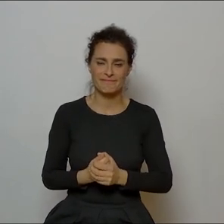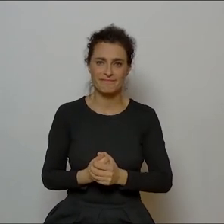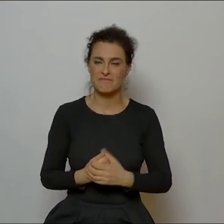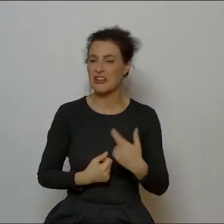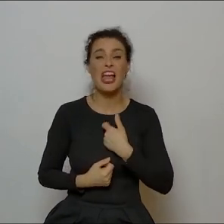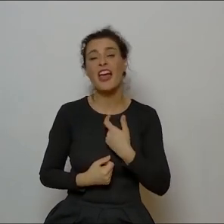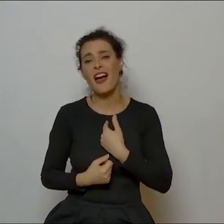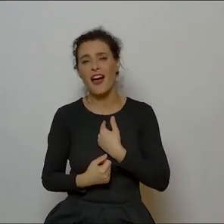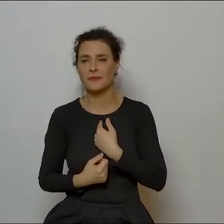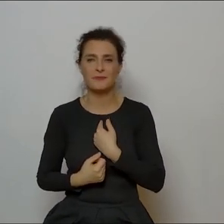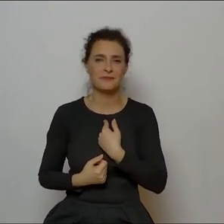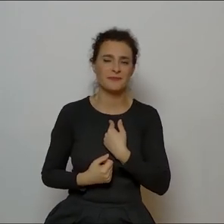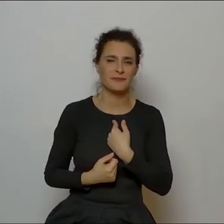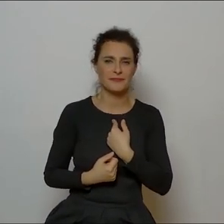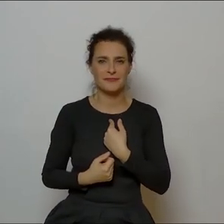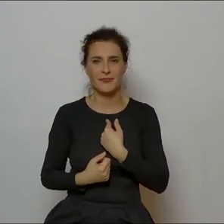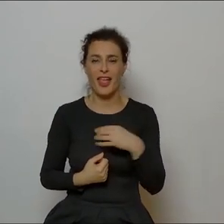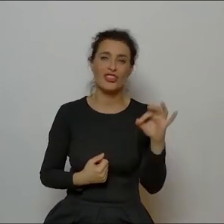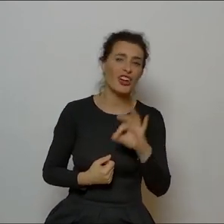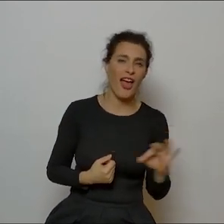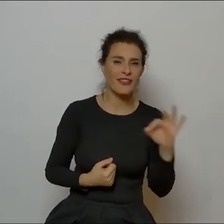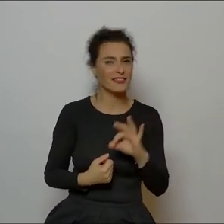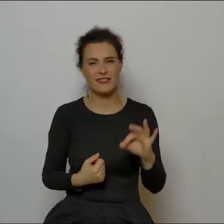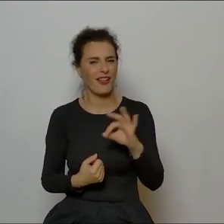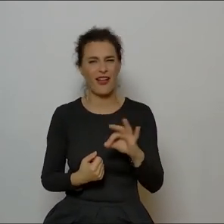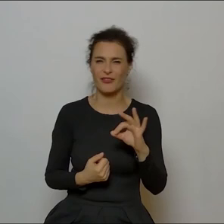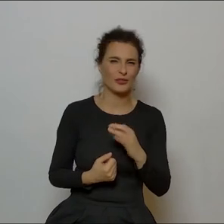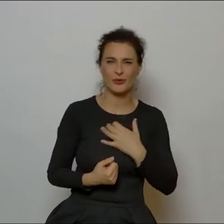człowiek no jakby to powiedzieć